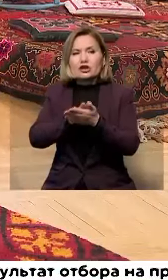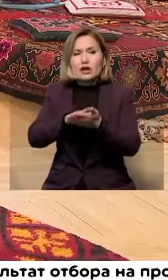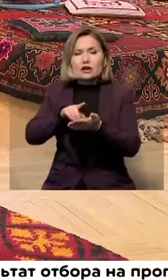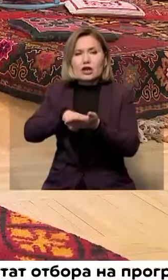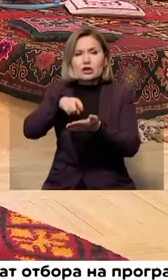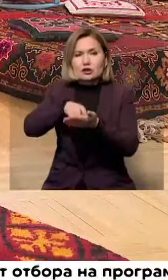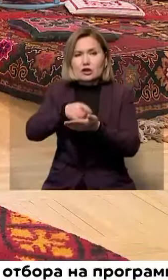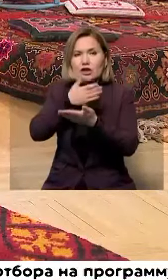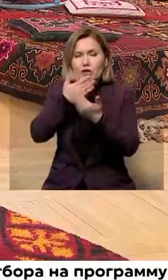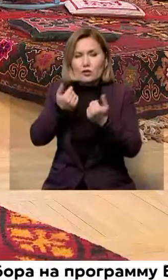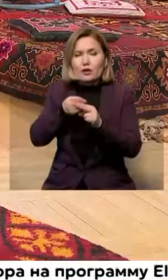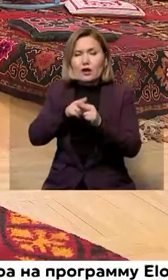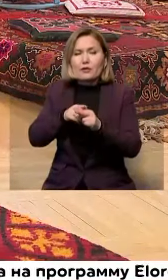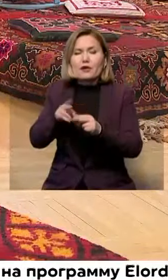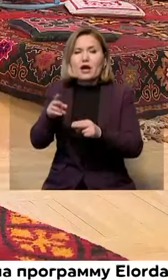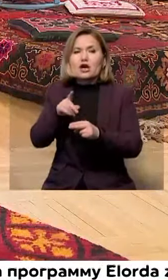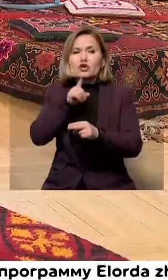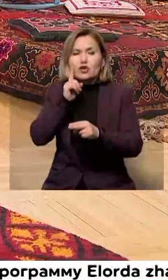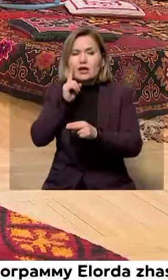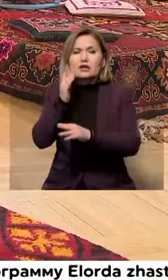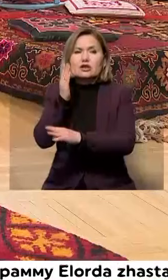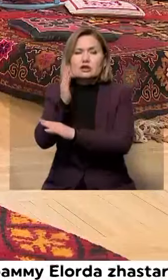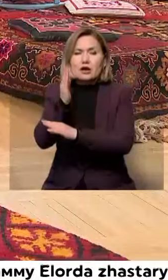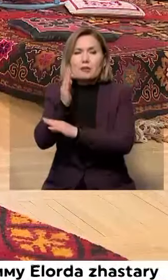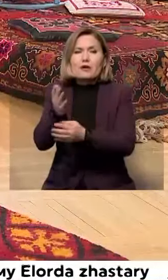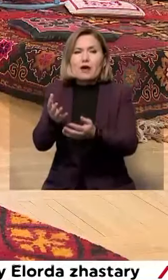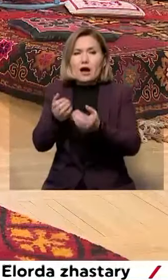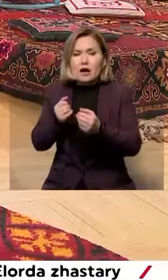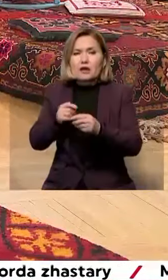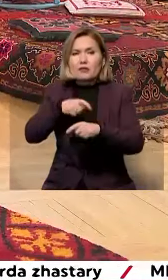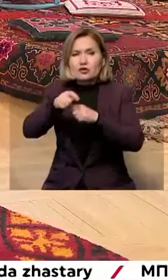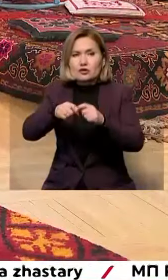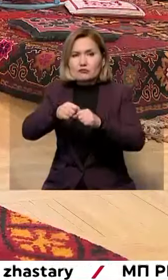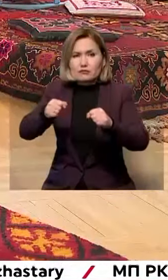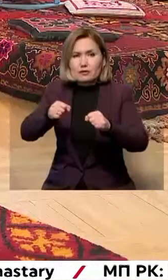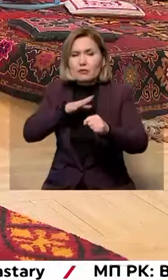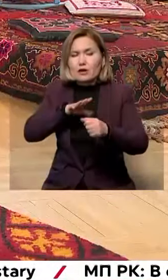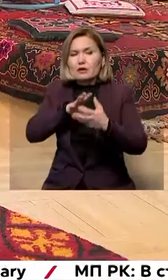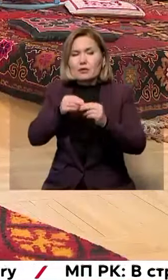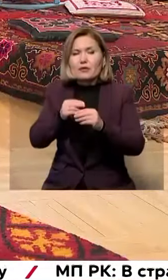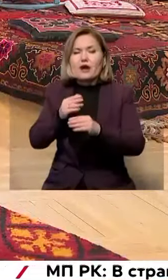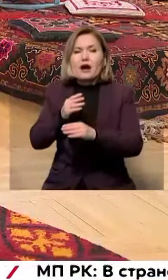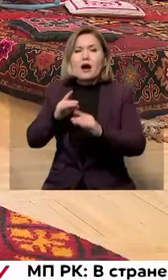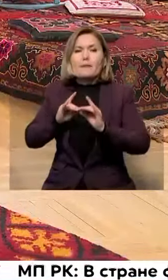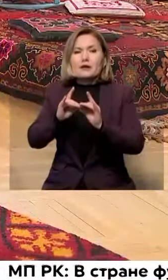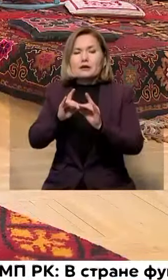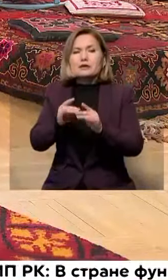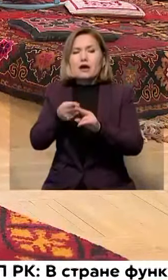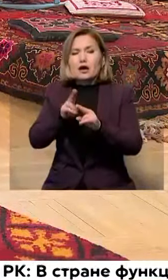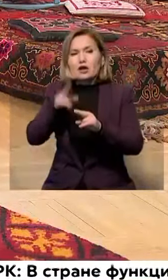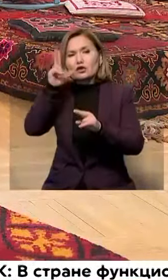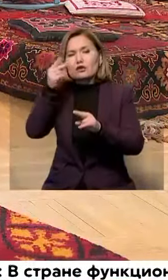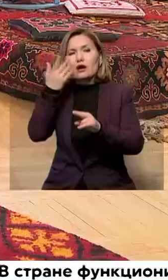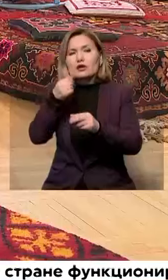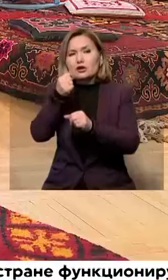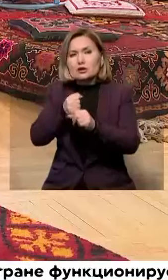қолданылмаған. Талдың жас шыбықтарын иіп, арқамен бекіткен. Зерттеушілердің айтуынша, бесіктің қай кезде жасалған әзірге